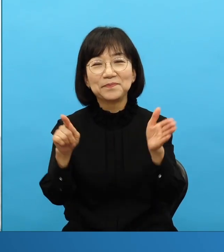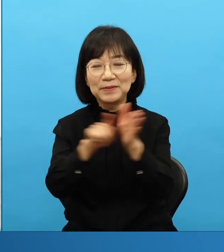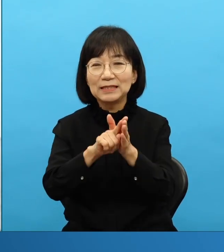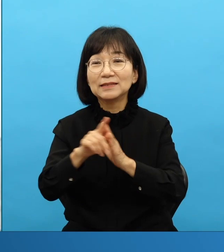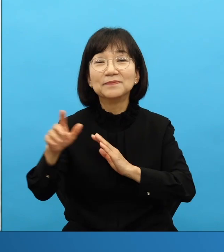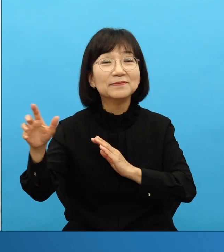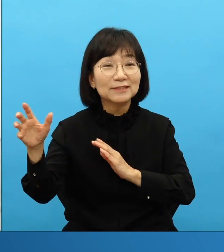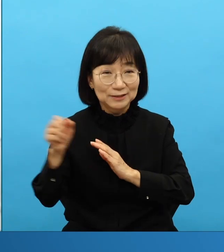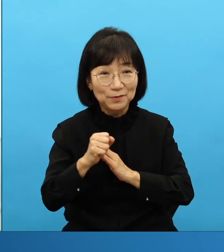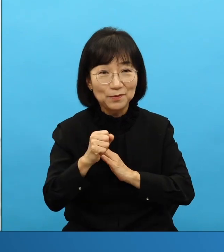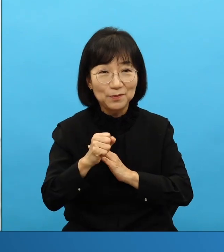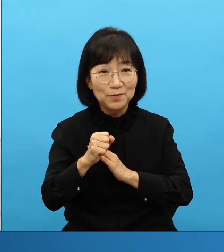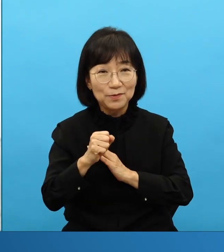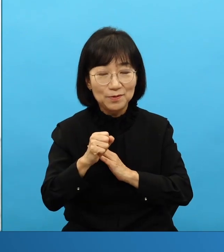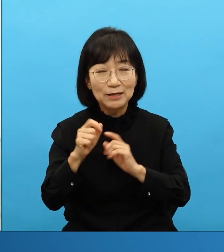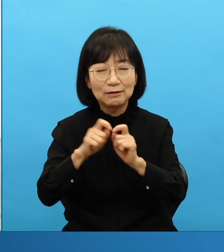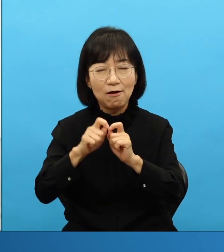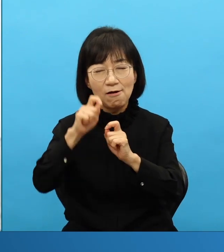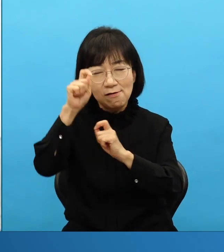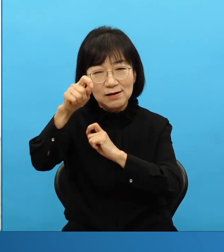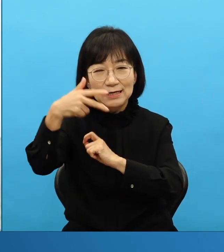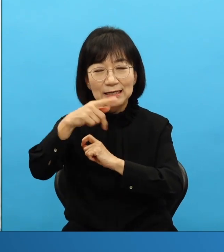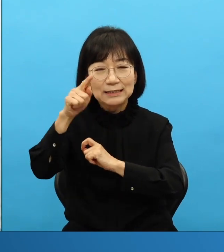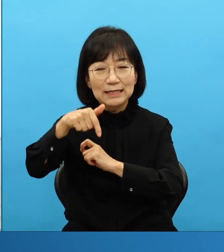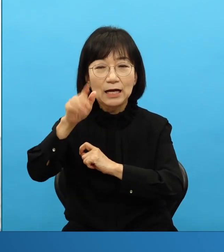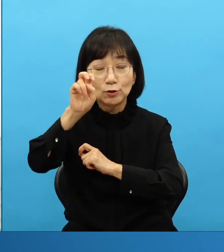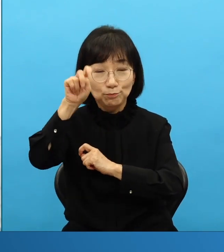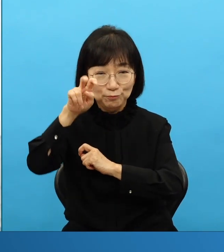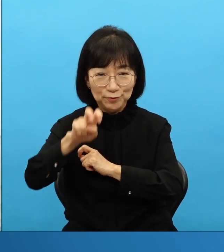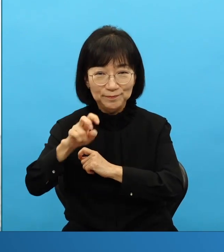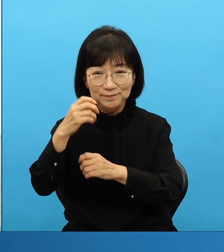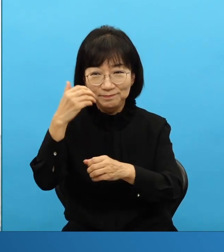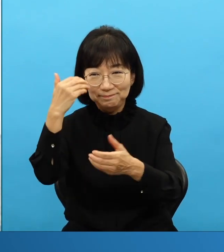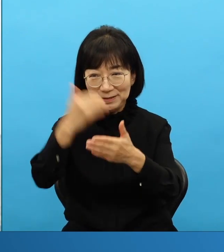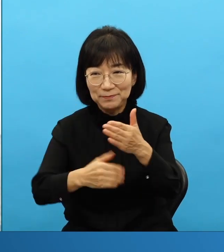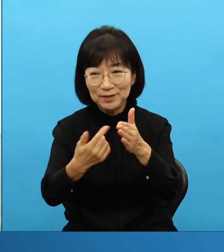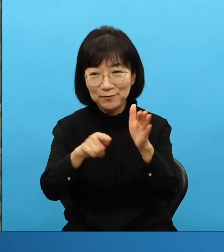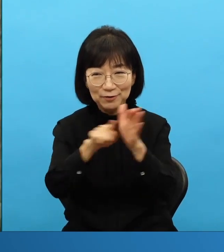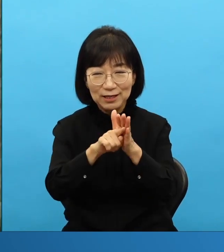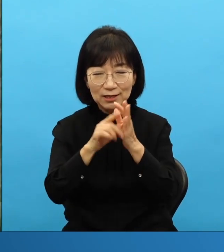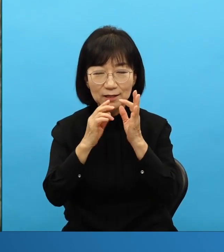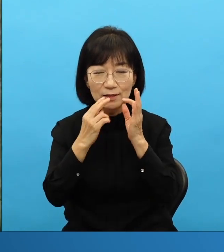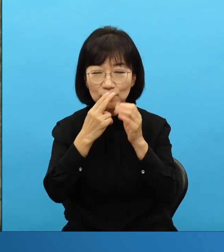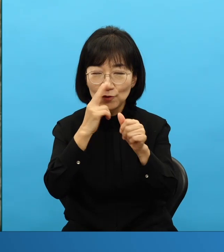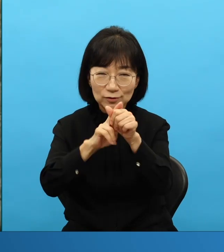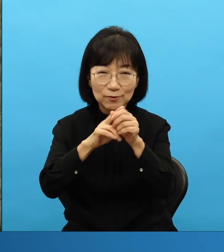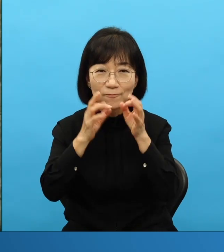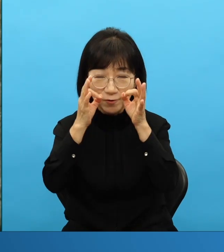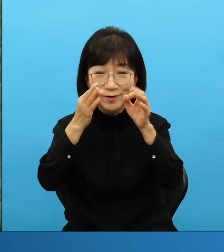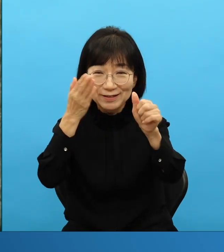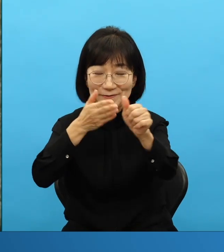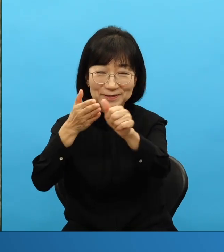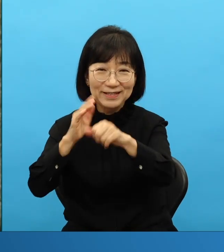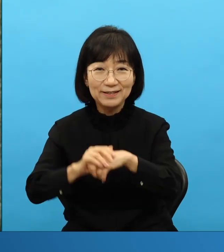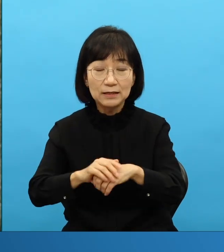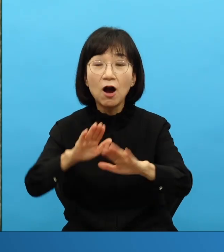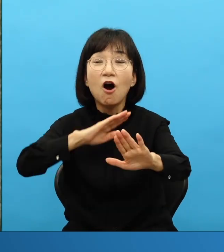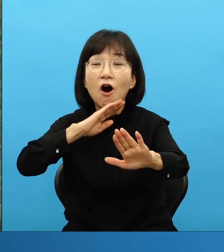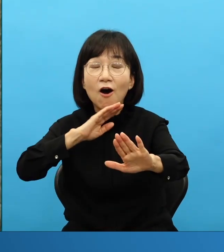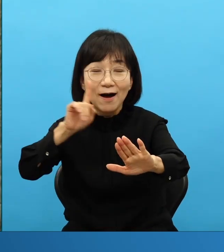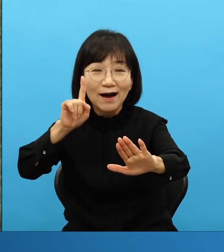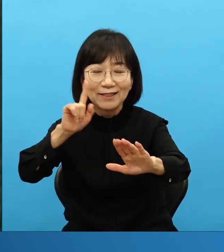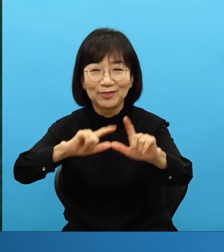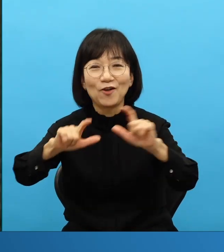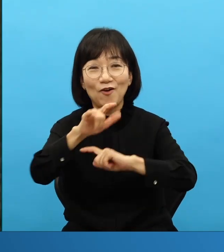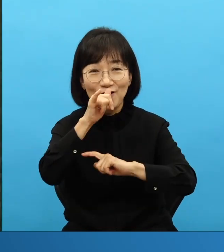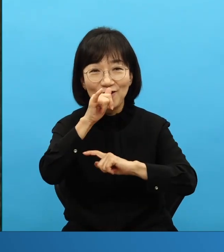멋진 영혼의 작품을 남기는 집중과 응답의 도전을 시작하시기를 축복합니다. 잠깐 한 가지 더 전할 소식이